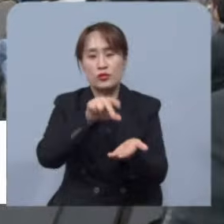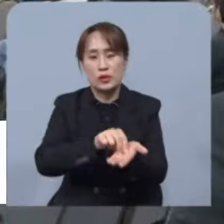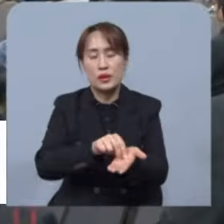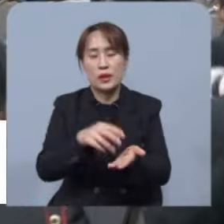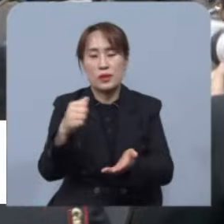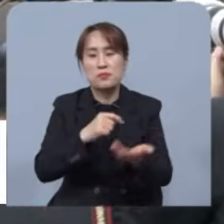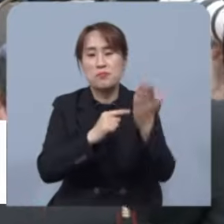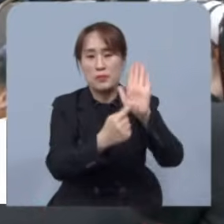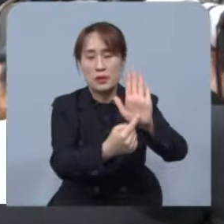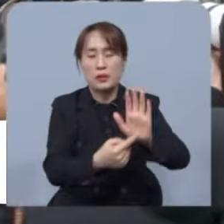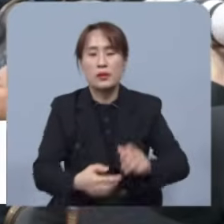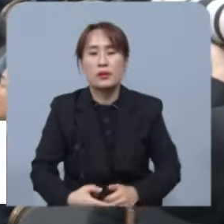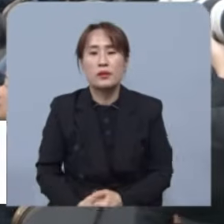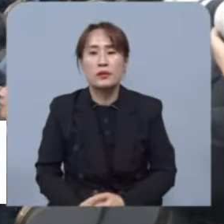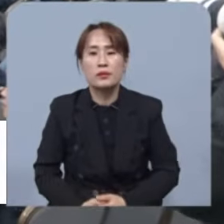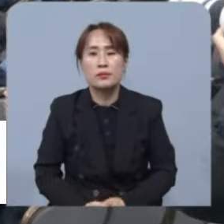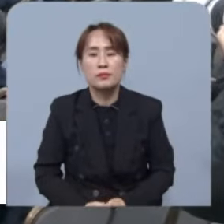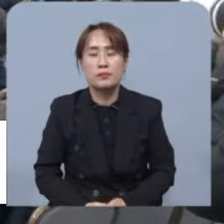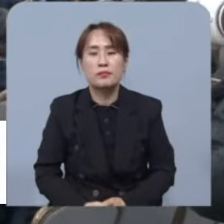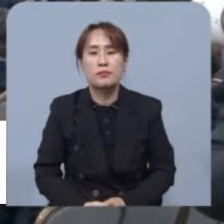주제로 발표하시겠습니다.